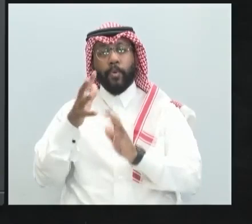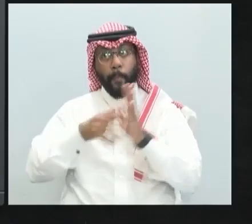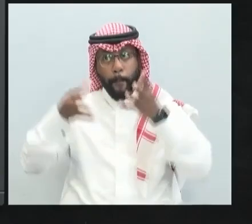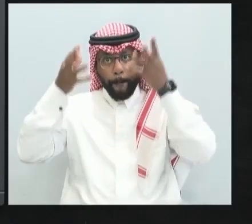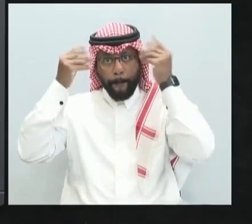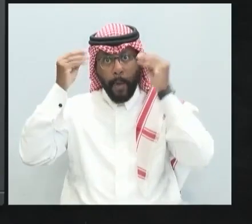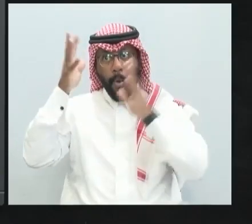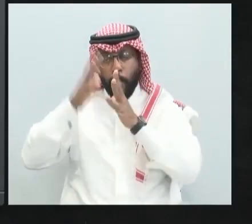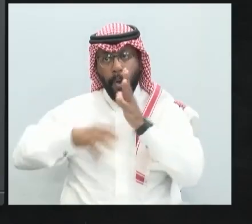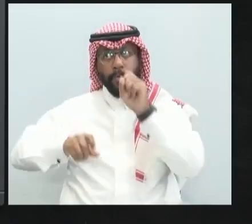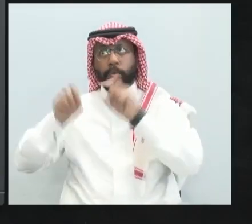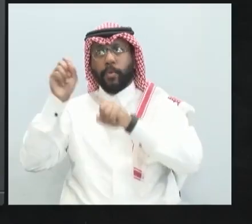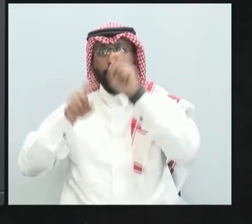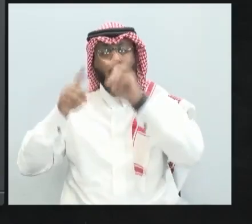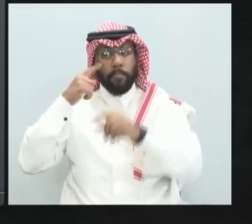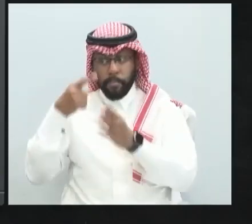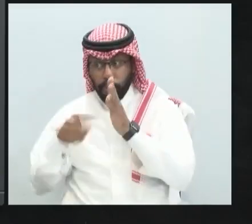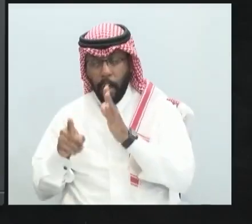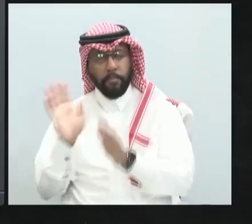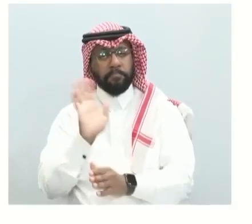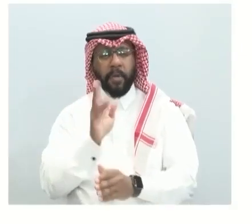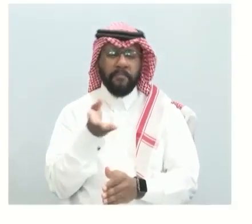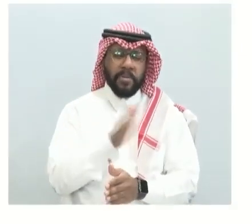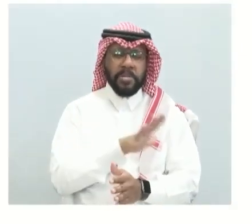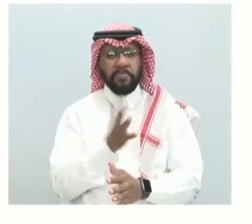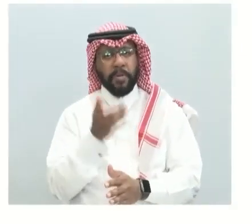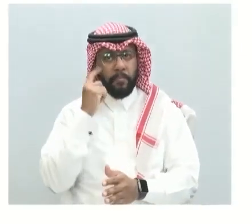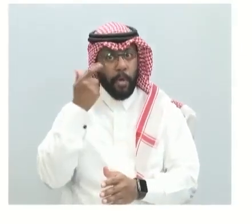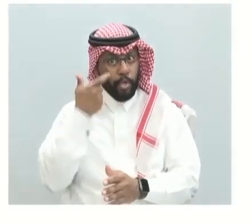معلومه موجوده في الانترنت هي صحيحه وسليمه